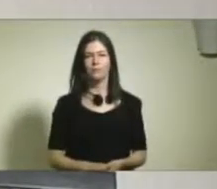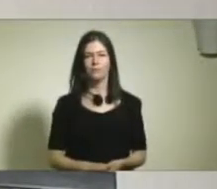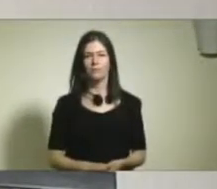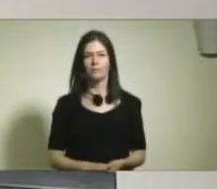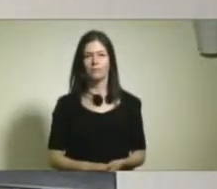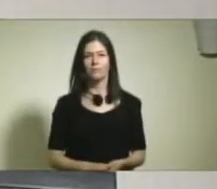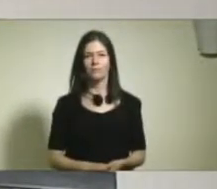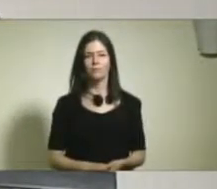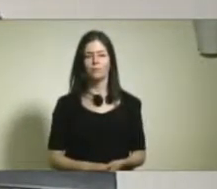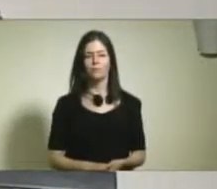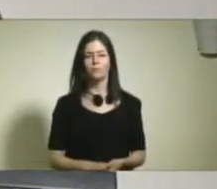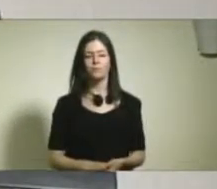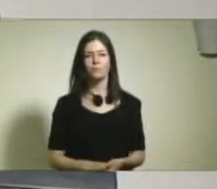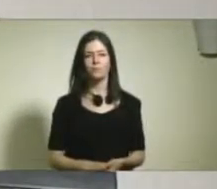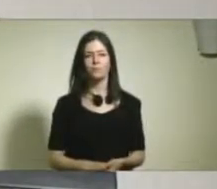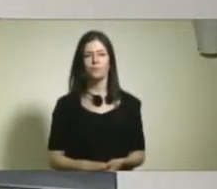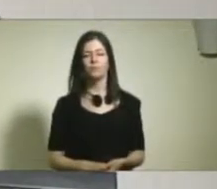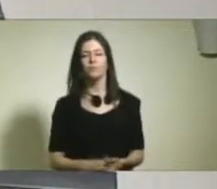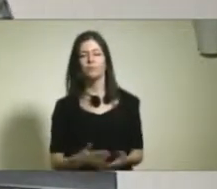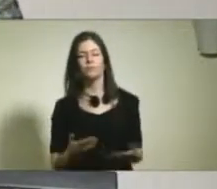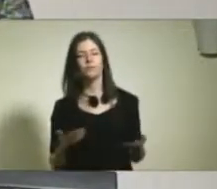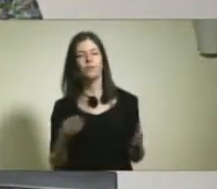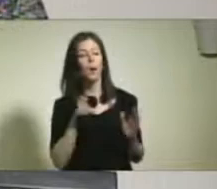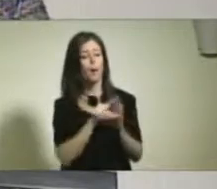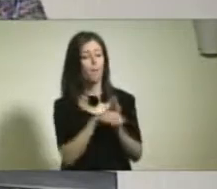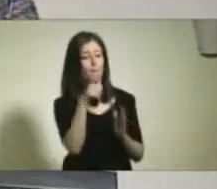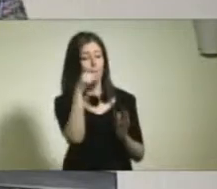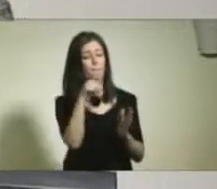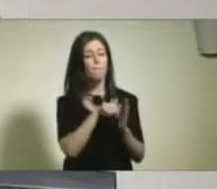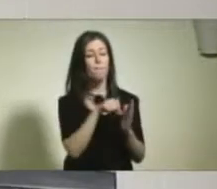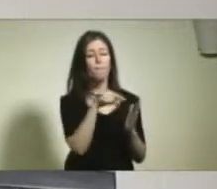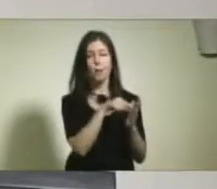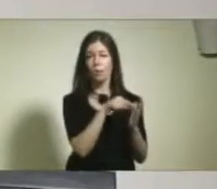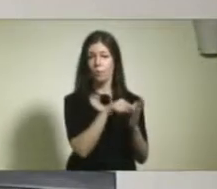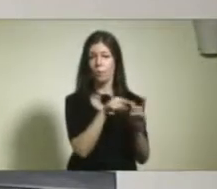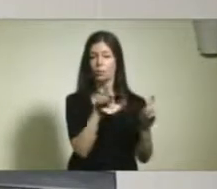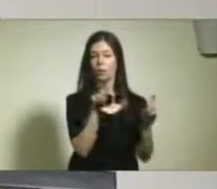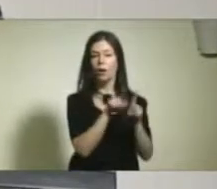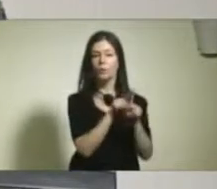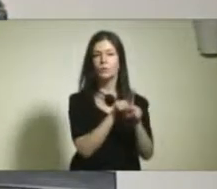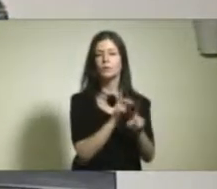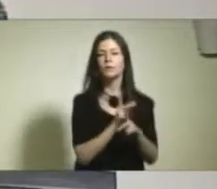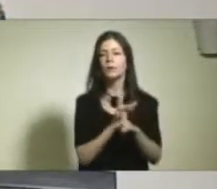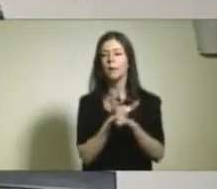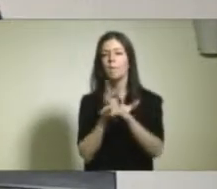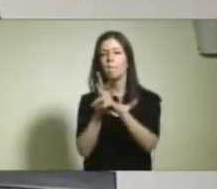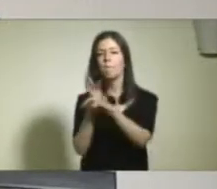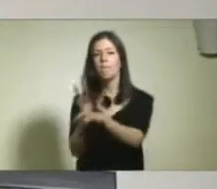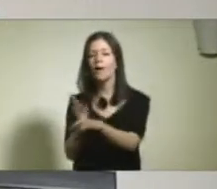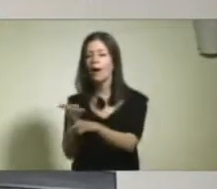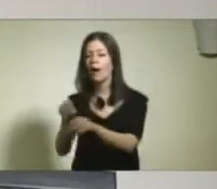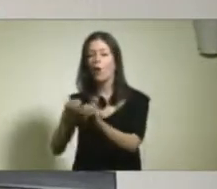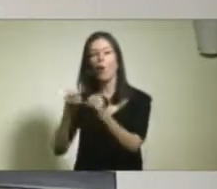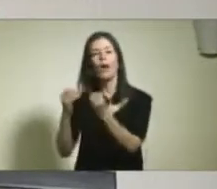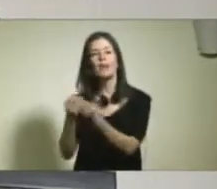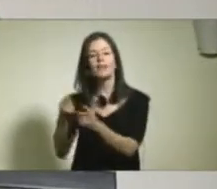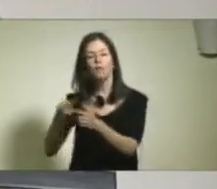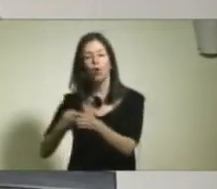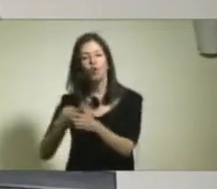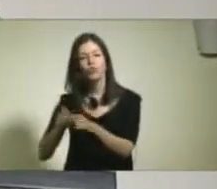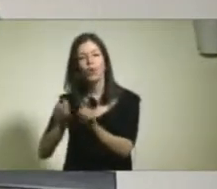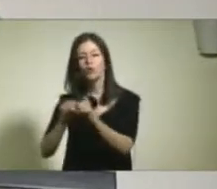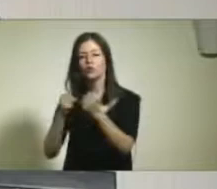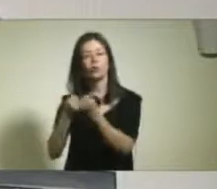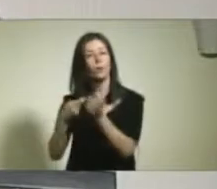Également, la Banque Postale fait des prêts à l'accession sociale aux organismes de logements sociaux, tels que